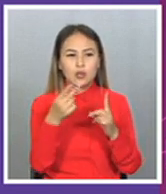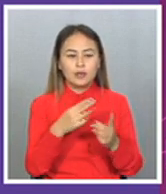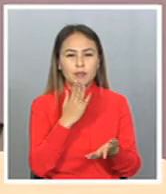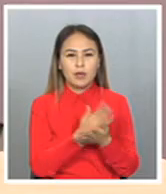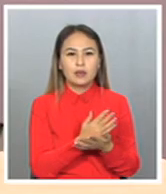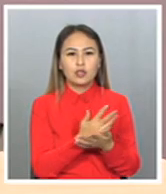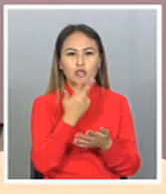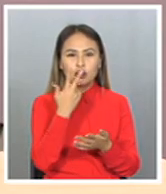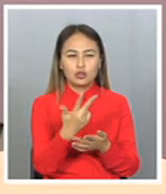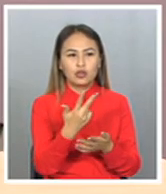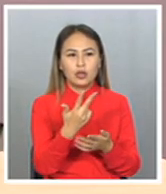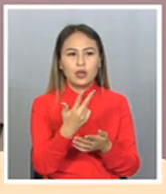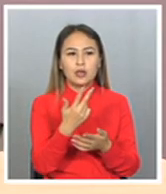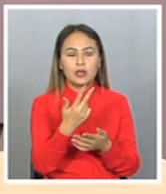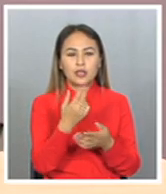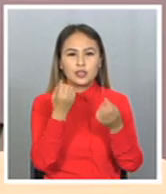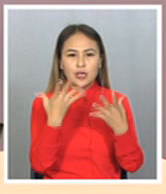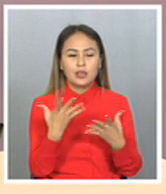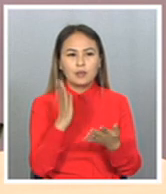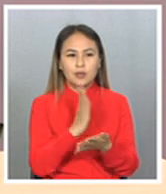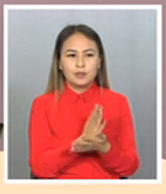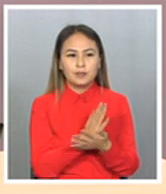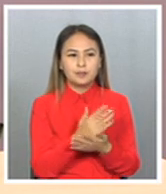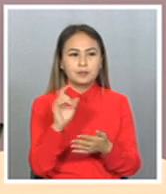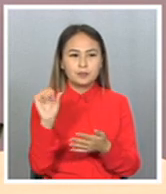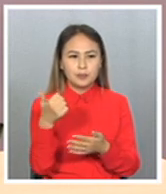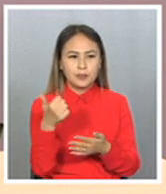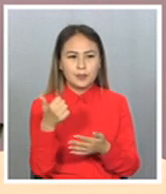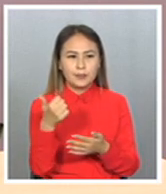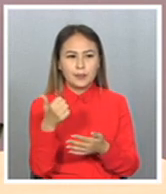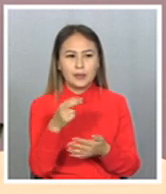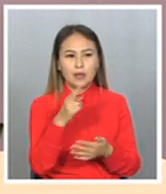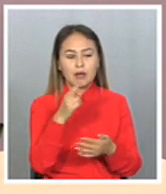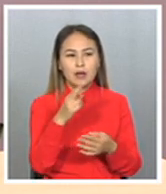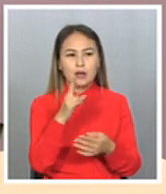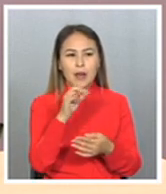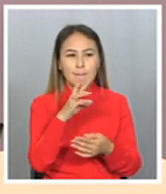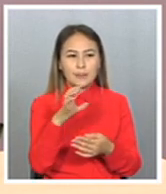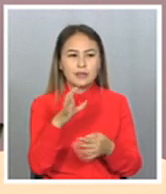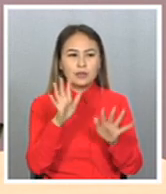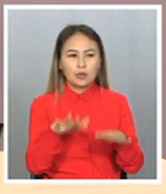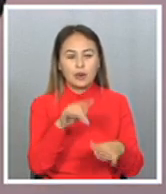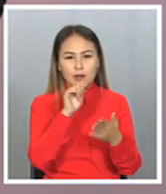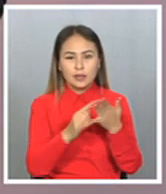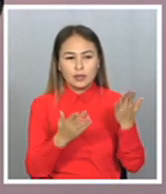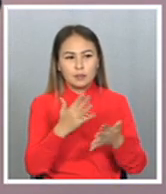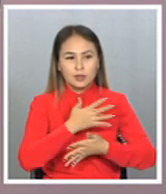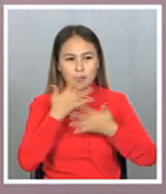Үш жай сөйлемнен тұр екен. Біріншісі, қамыс торғайы ұясын биікке салса.